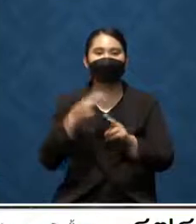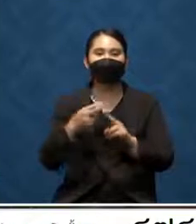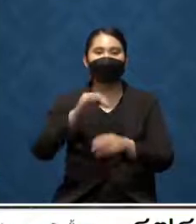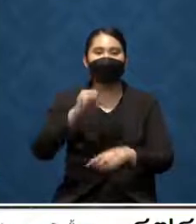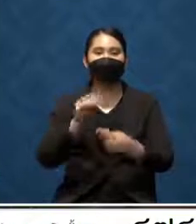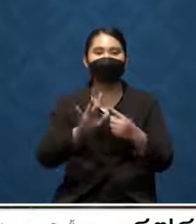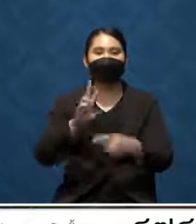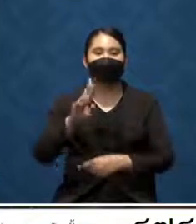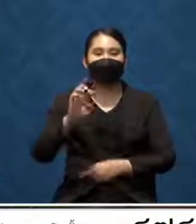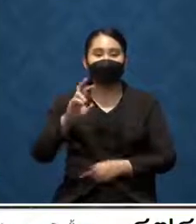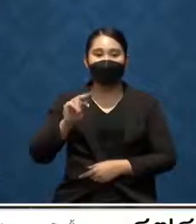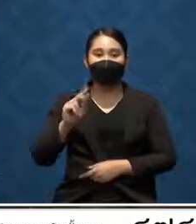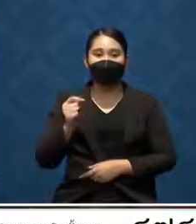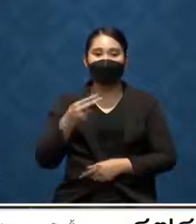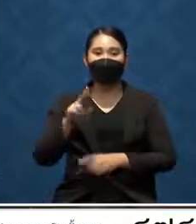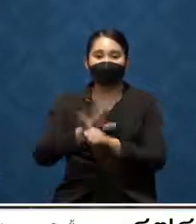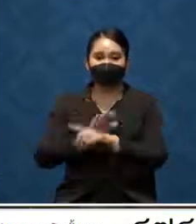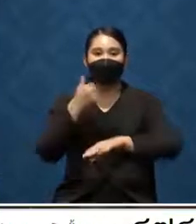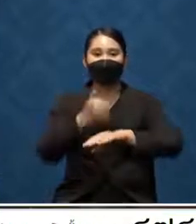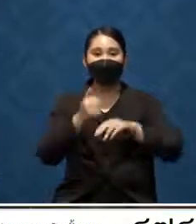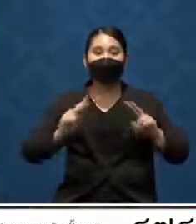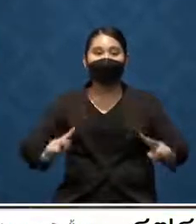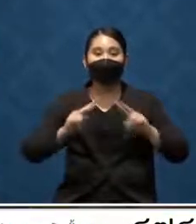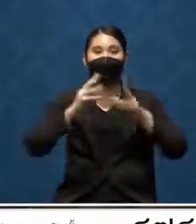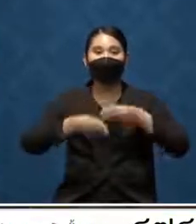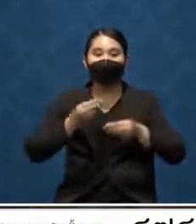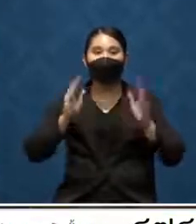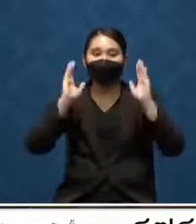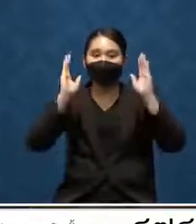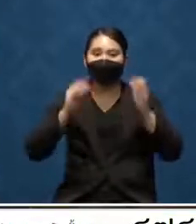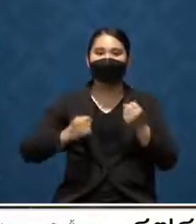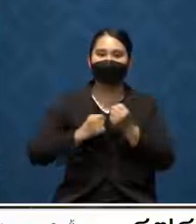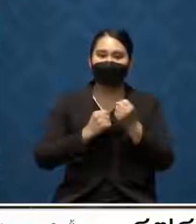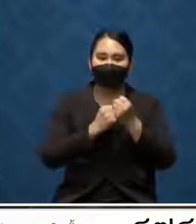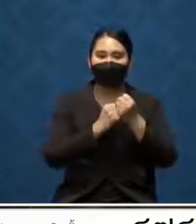ายกรัฐมนตรีและรัฐมนตรว่าการกระส่งพานิที่ได้ผลกดันพระทาชมัหยดท